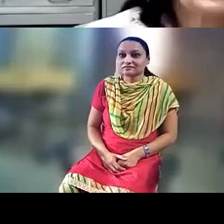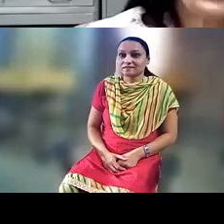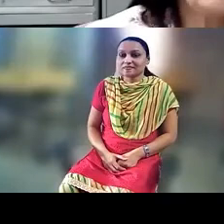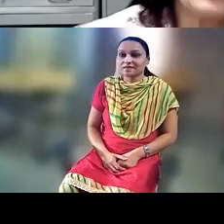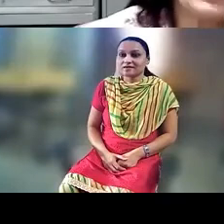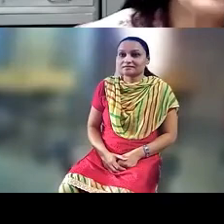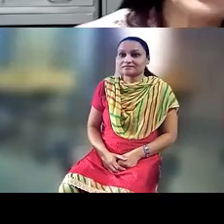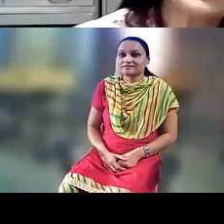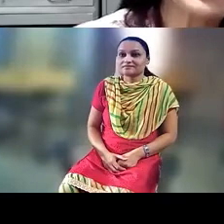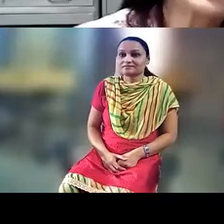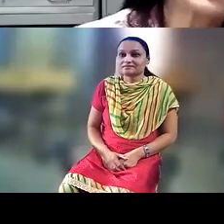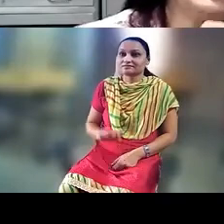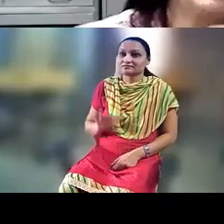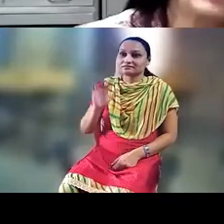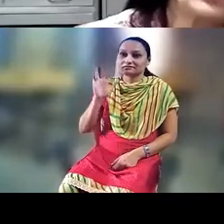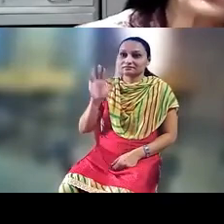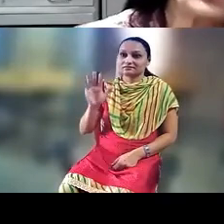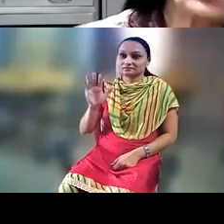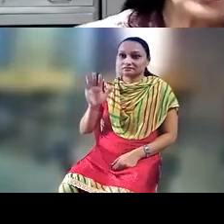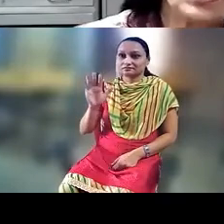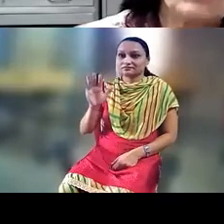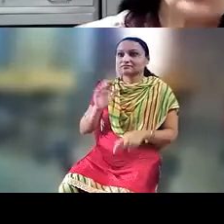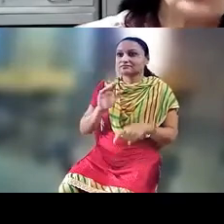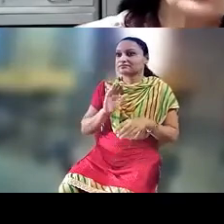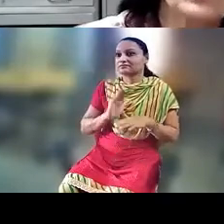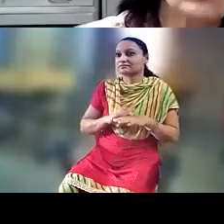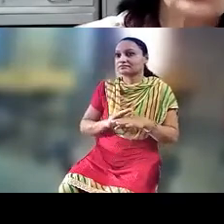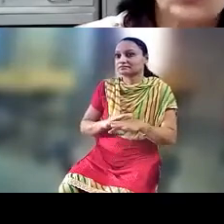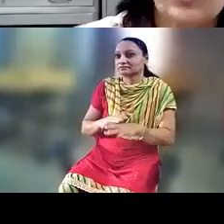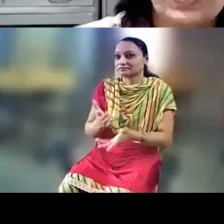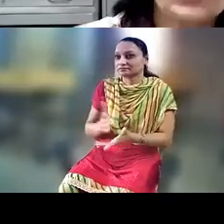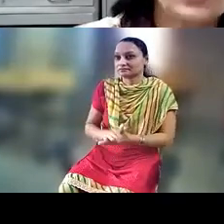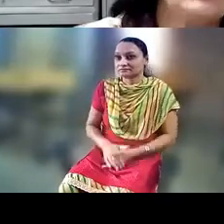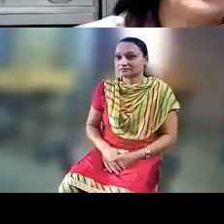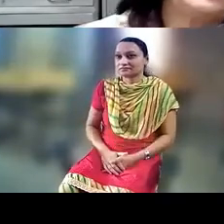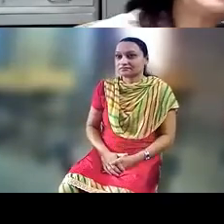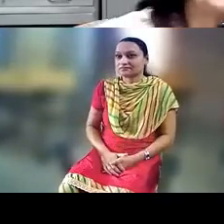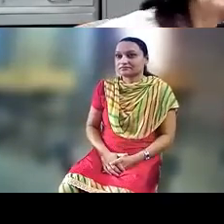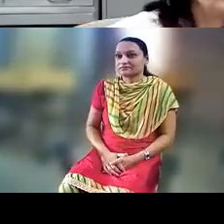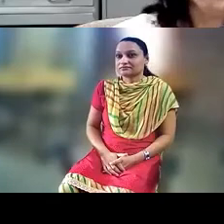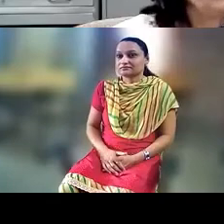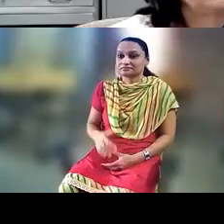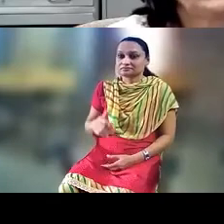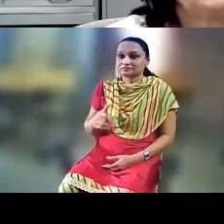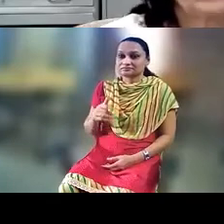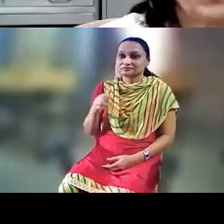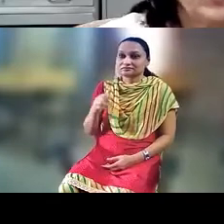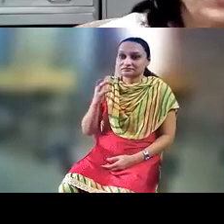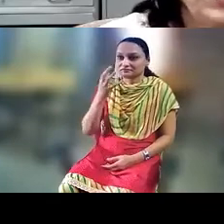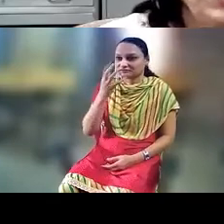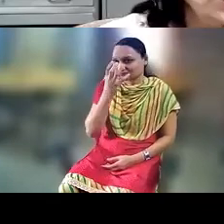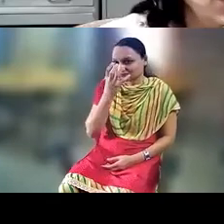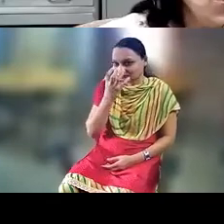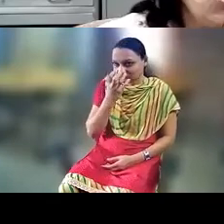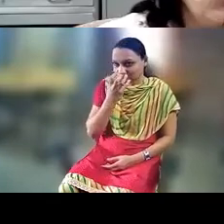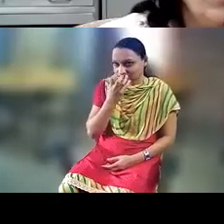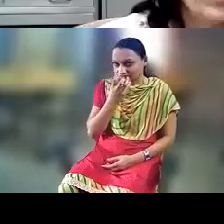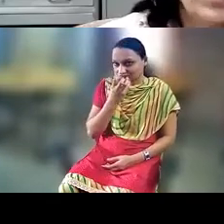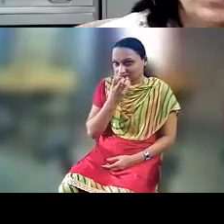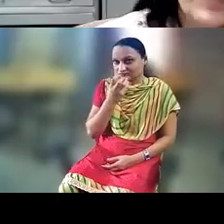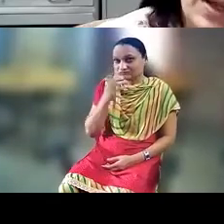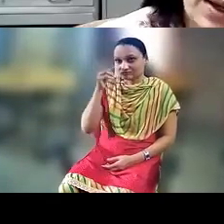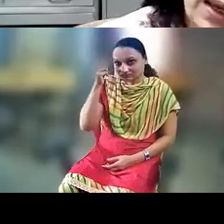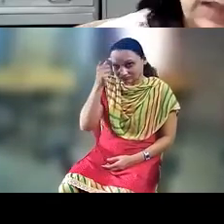सो ये 5 सेंसेस कि हम जब कोई परेशानी वाली चीज है तो हम रुक जाएं जो कर रहे हैं